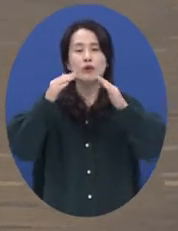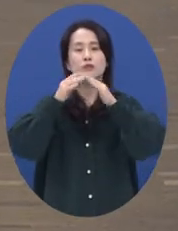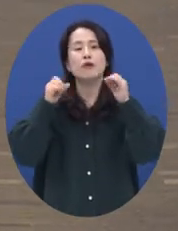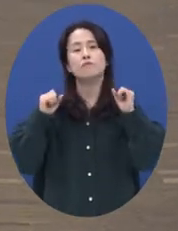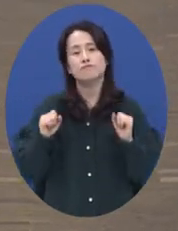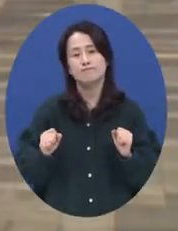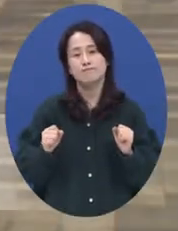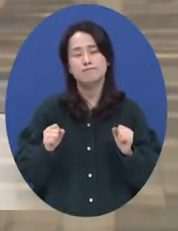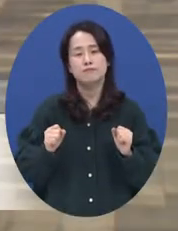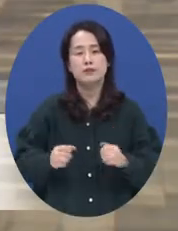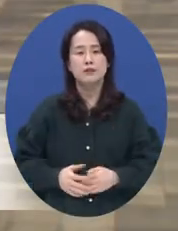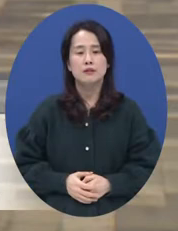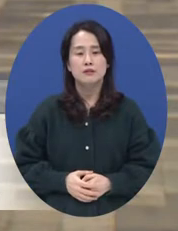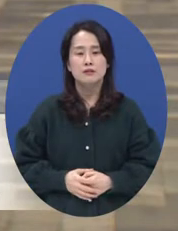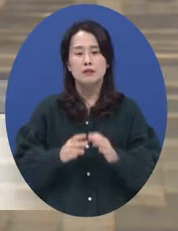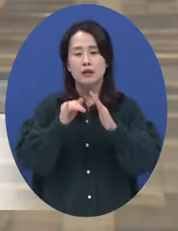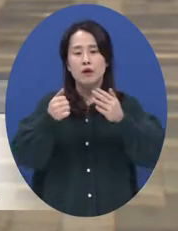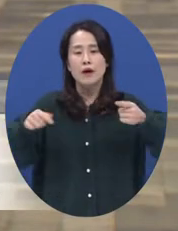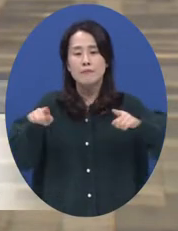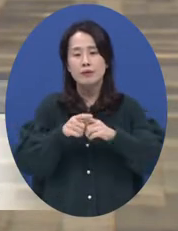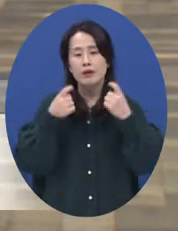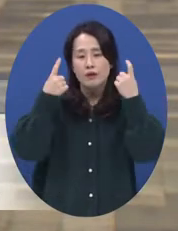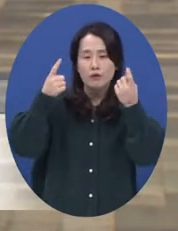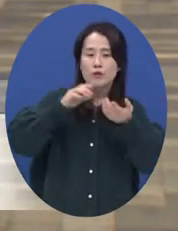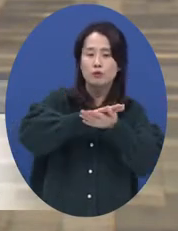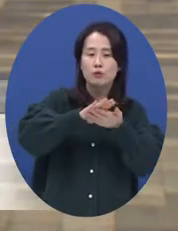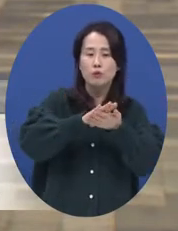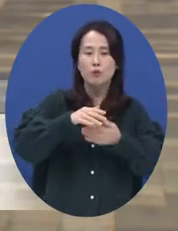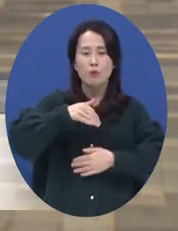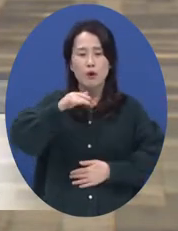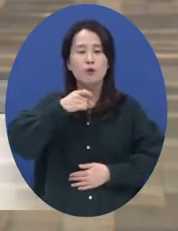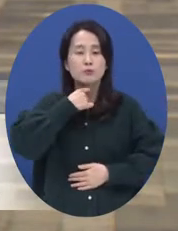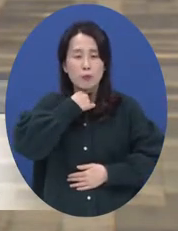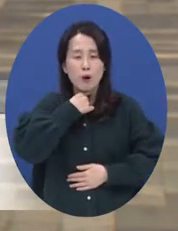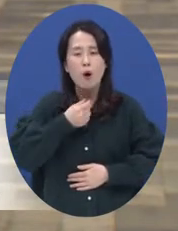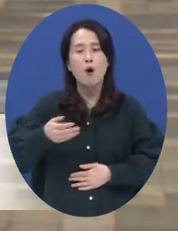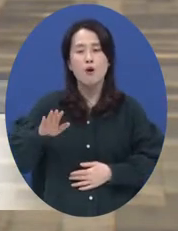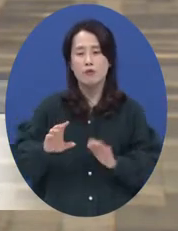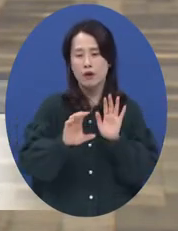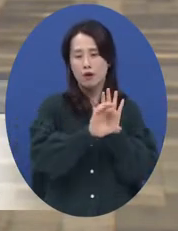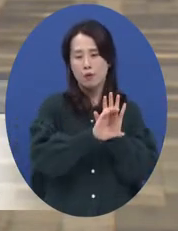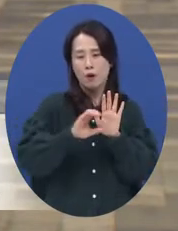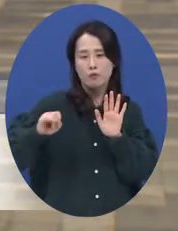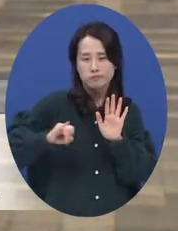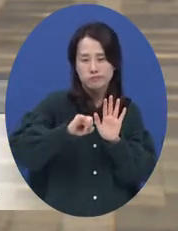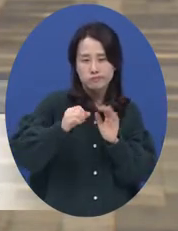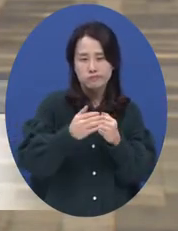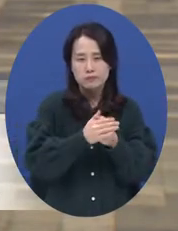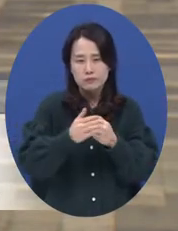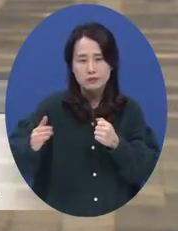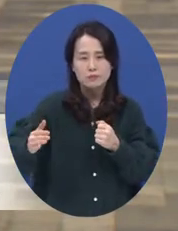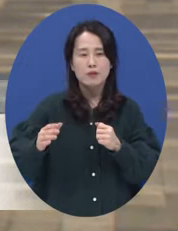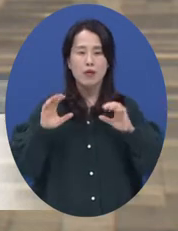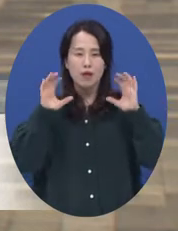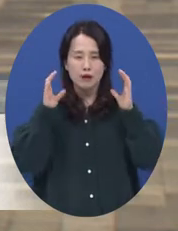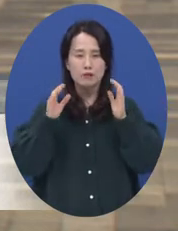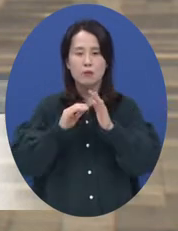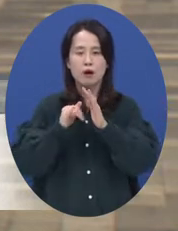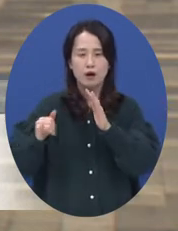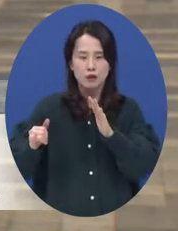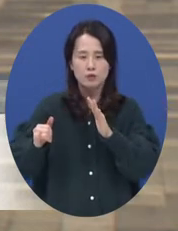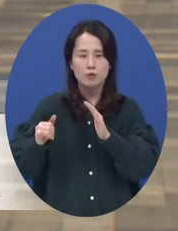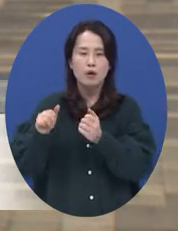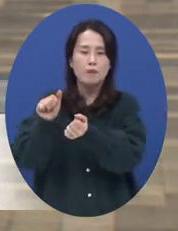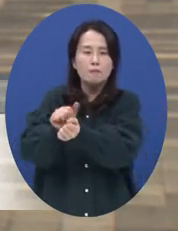있습니다. 가족들하고 같이 관광할 겸 놀러 가고 싶은데 신종 코로나 바이러스 때문에 그 아기가